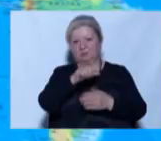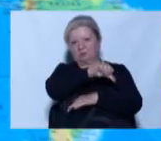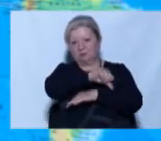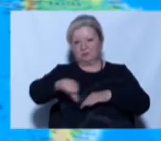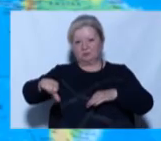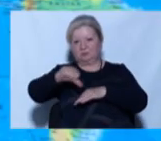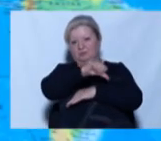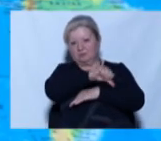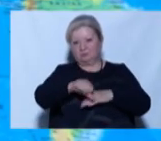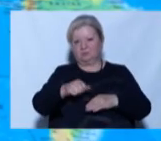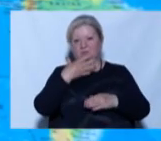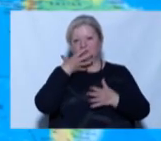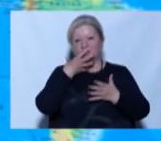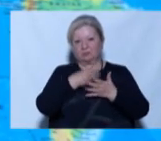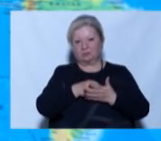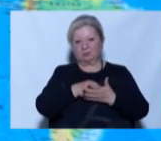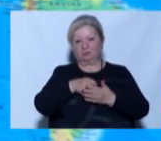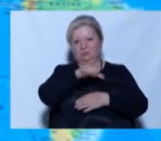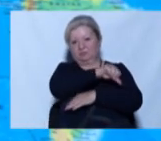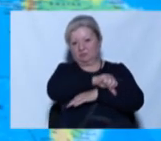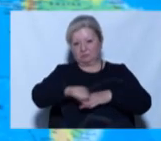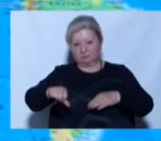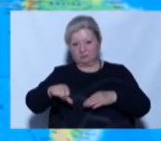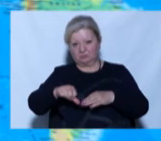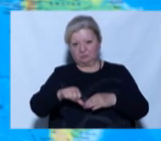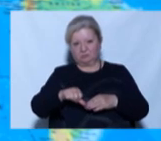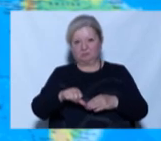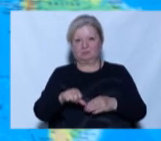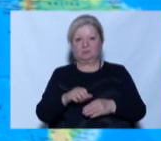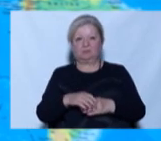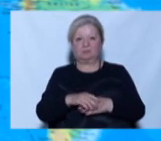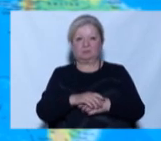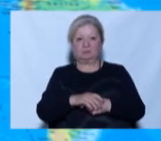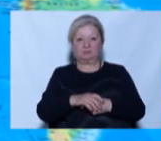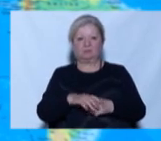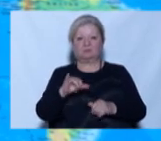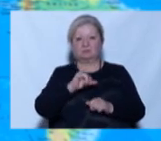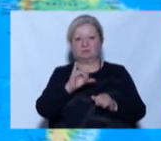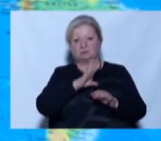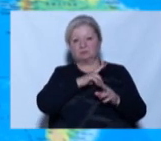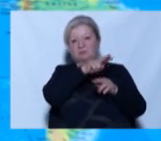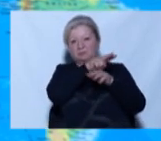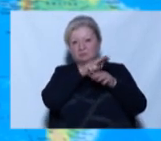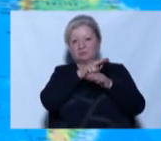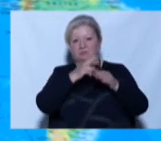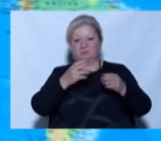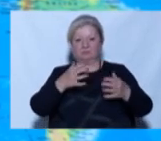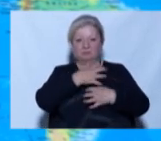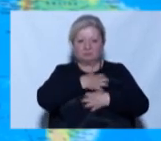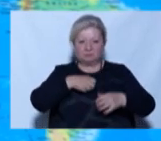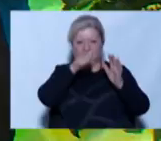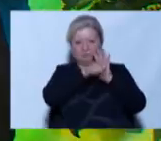მან შემოსაზღვრა ჯერ თავისი სამონადირეო ადგილები, სადაც ნადირობას ეწეოდა, ის ადგილები,